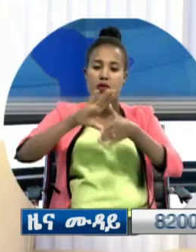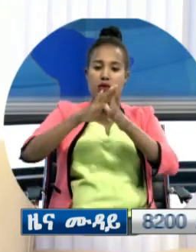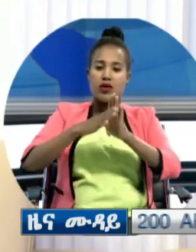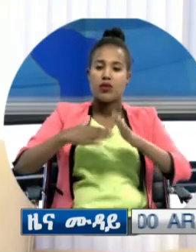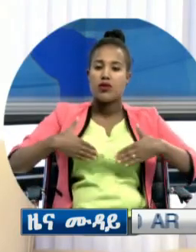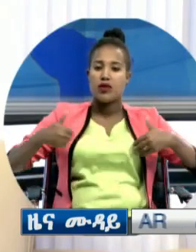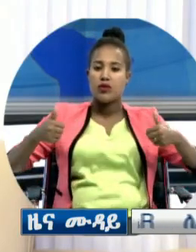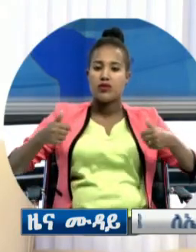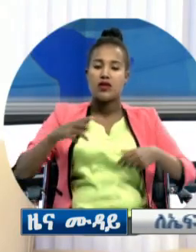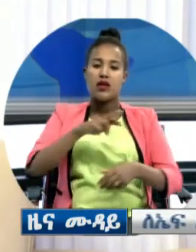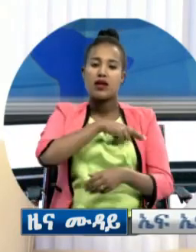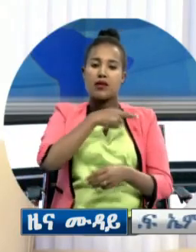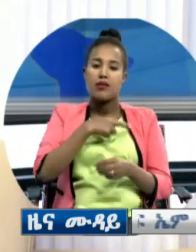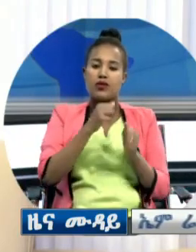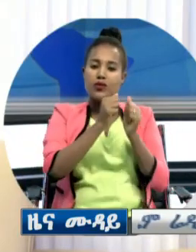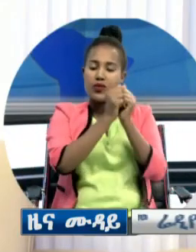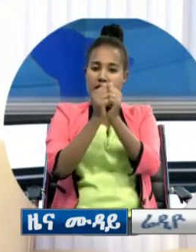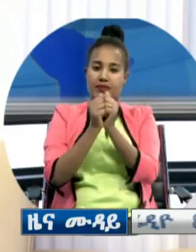ወጣቶች ከሃይማኖቱ